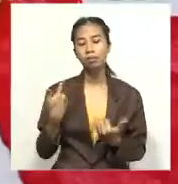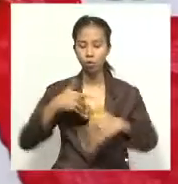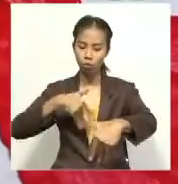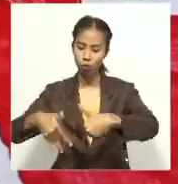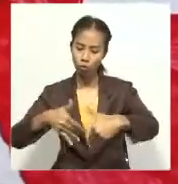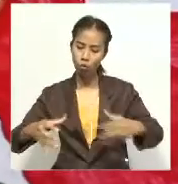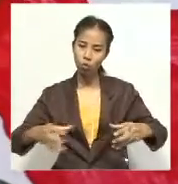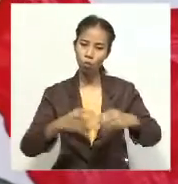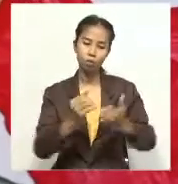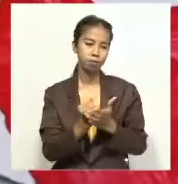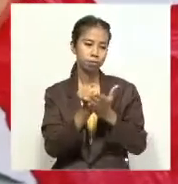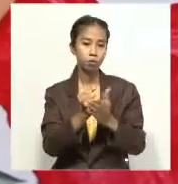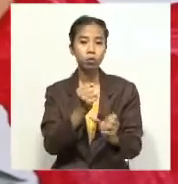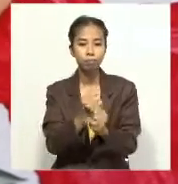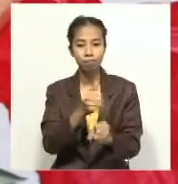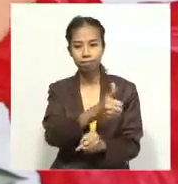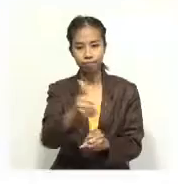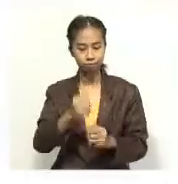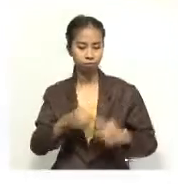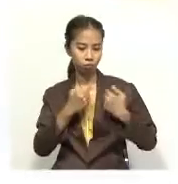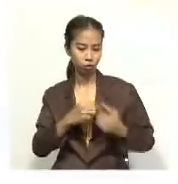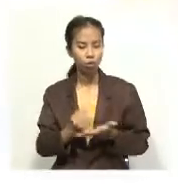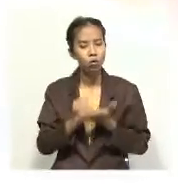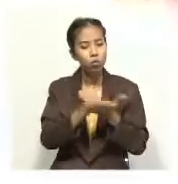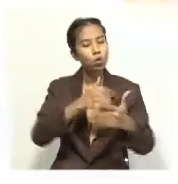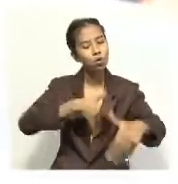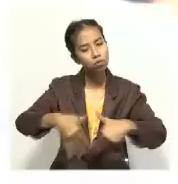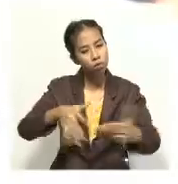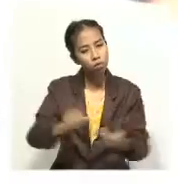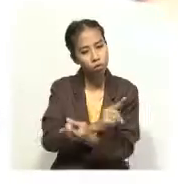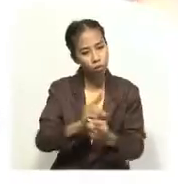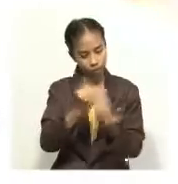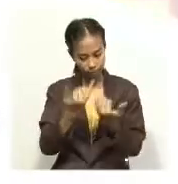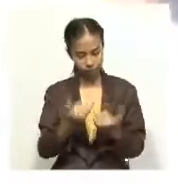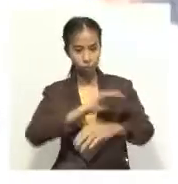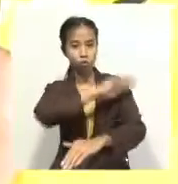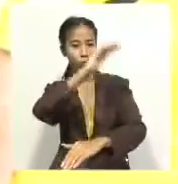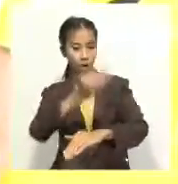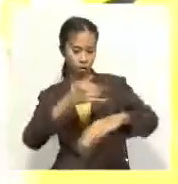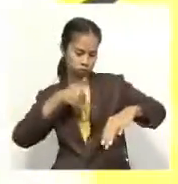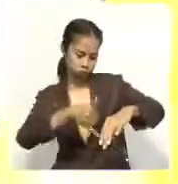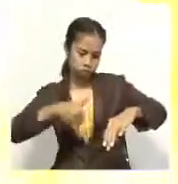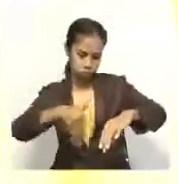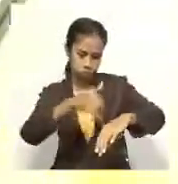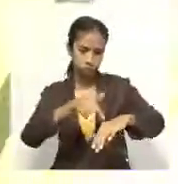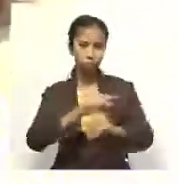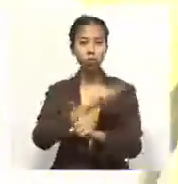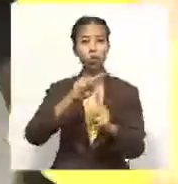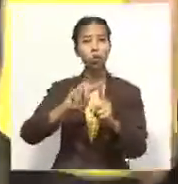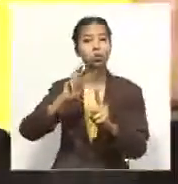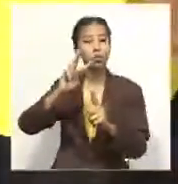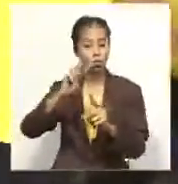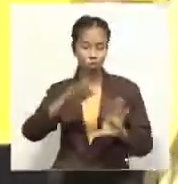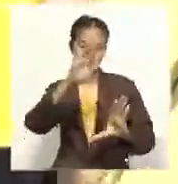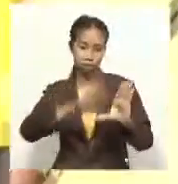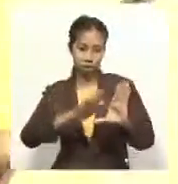าชนจิตอาสาเราทำความดีด้วยหัวใจจิตอาสาปรับปรุงภูมิทัศน์วนอุทยานถ้ำหลวงขุนน้ำนางนอนในวันที่2ของการเปิดรับส